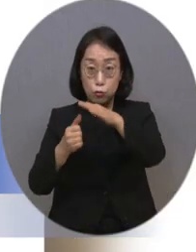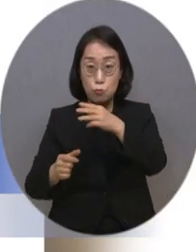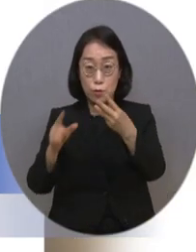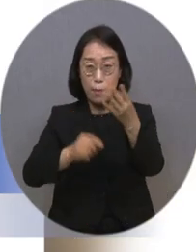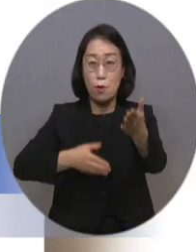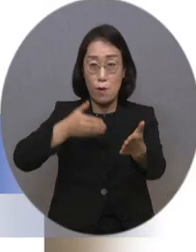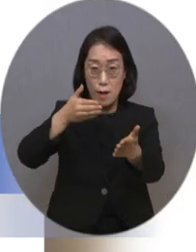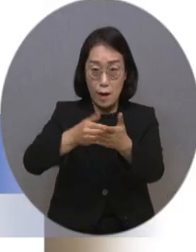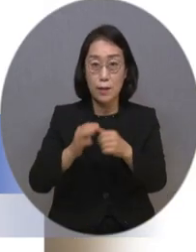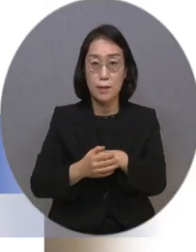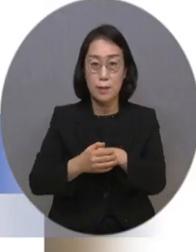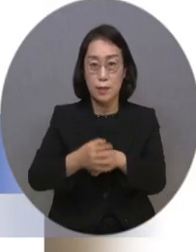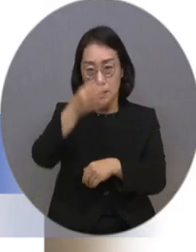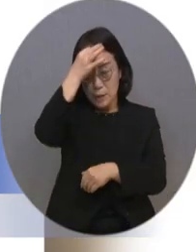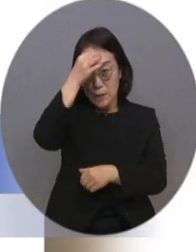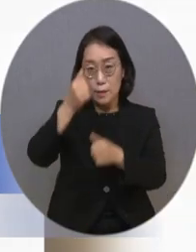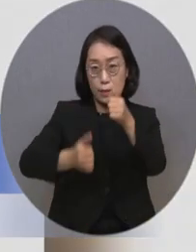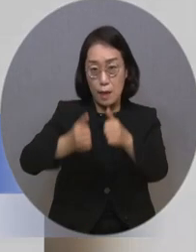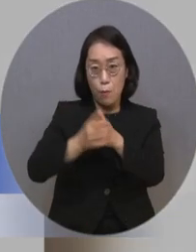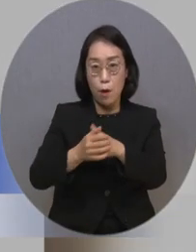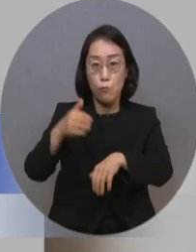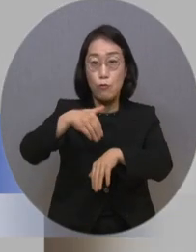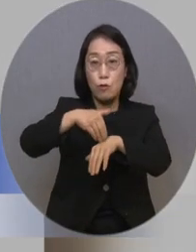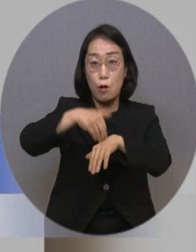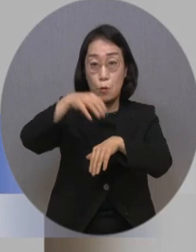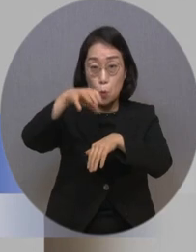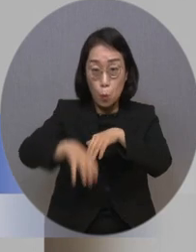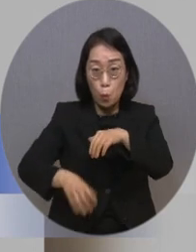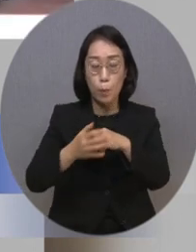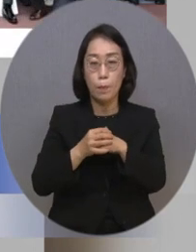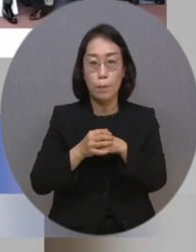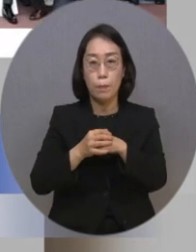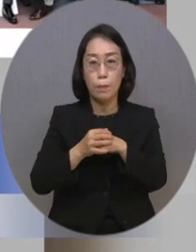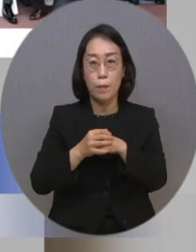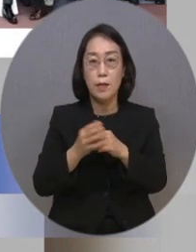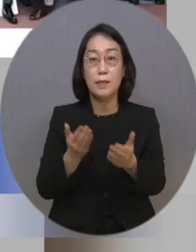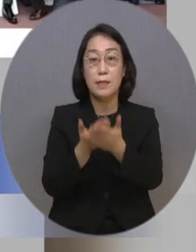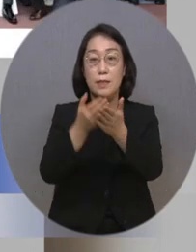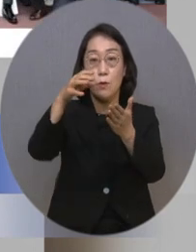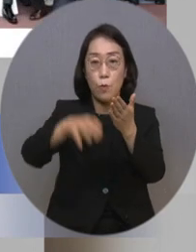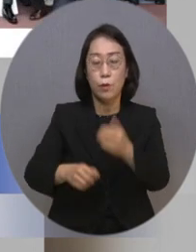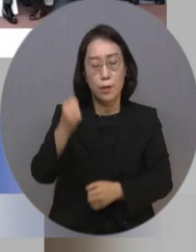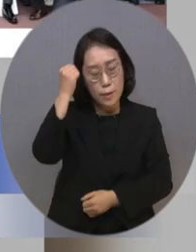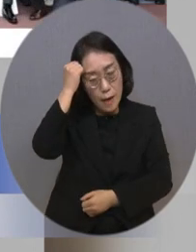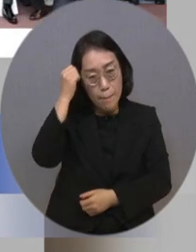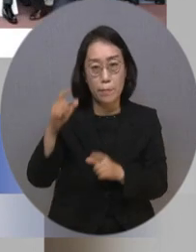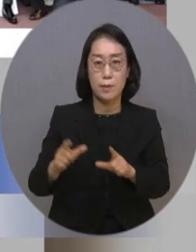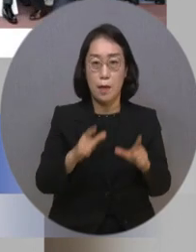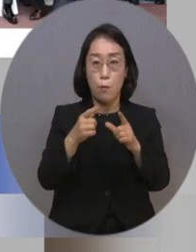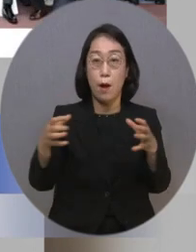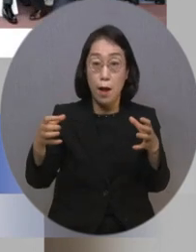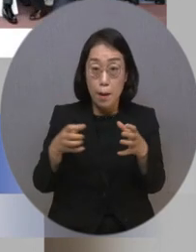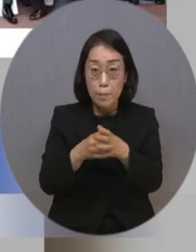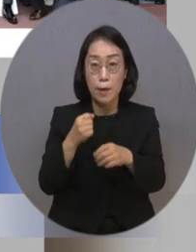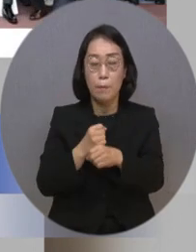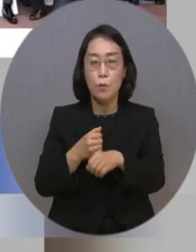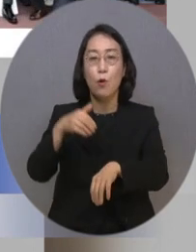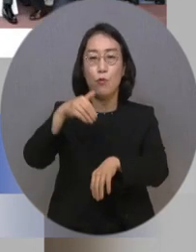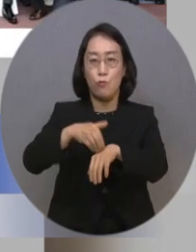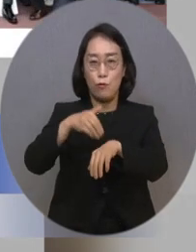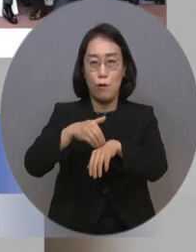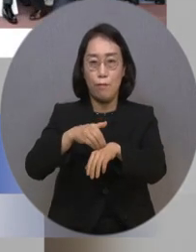3월까지 기능경기대회 전문훈련장인 글로벌 숙련기술진흥원에서 숙식을 함께하며 합동훈련을